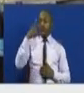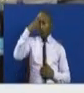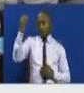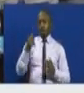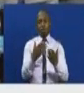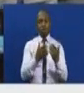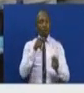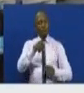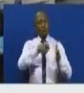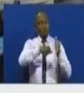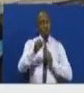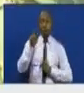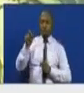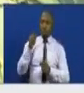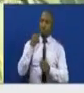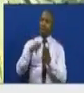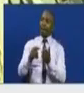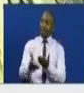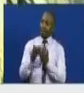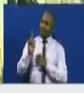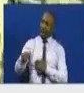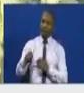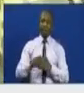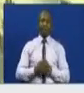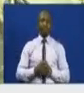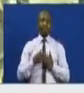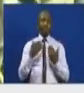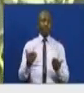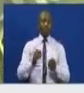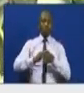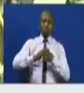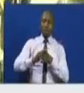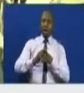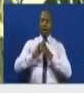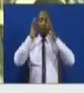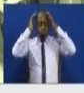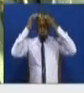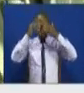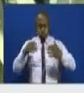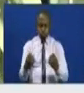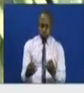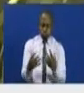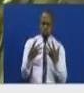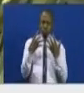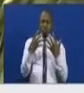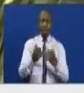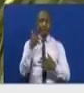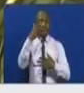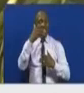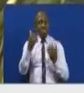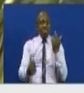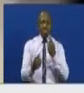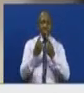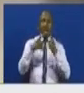vile wananunua basi zinawasaidia. Swala la kujifukiza majani ya miarobaini, mikalatusi,